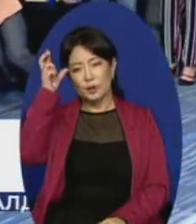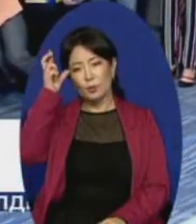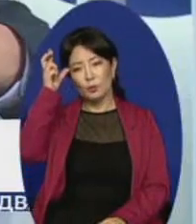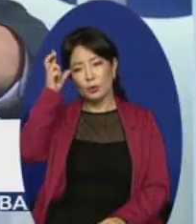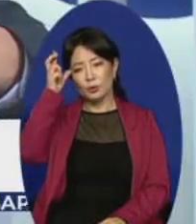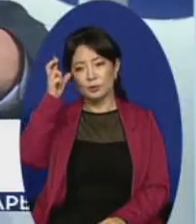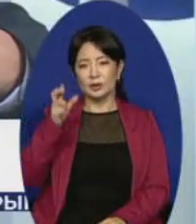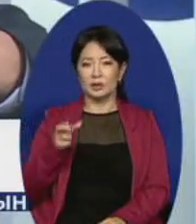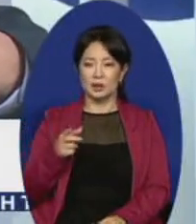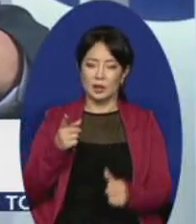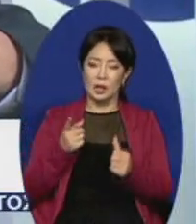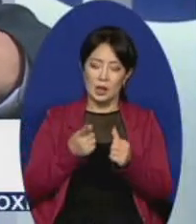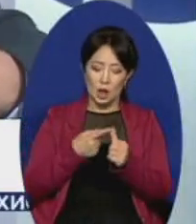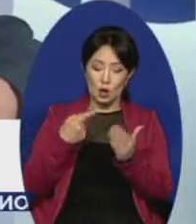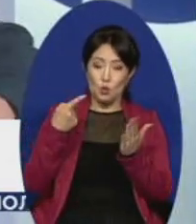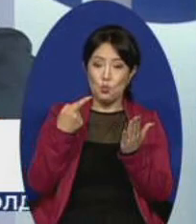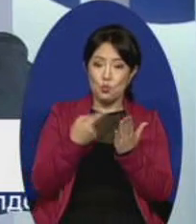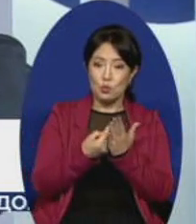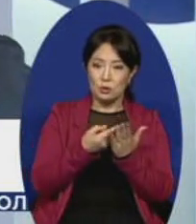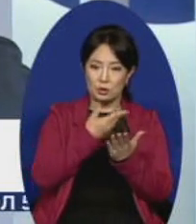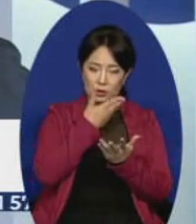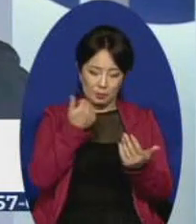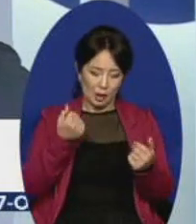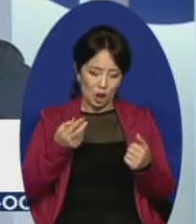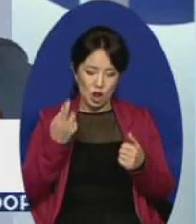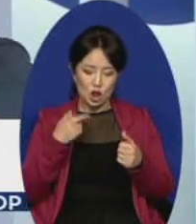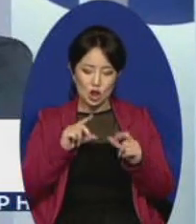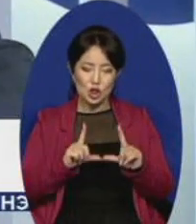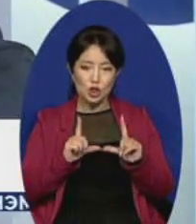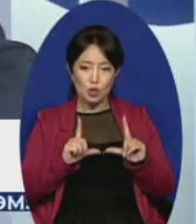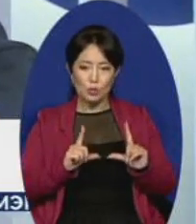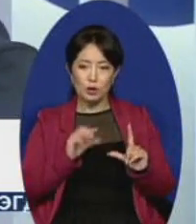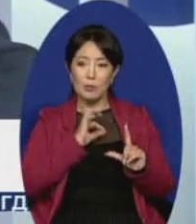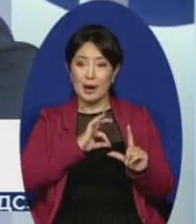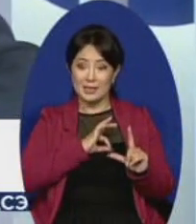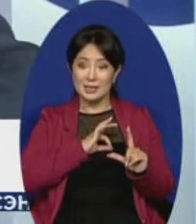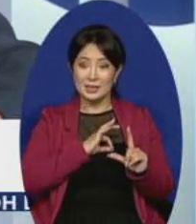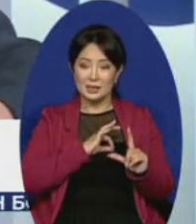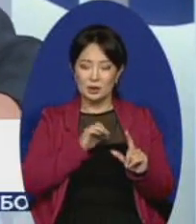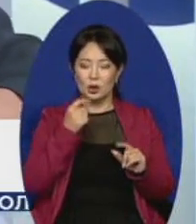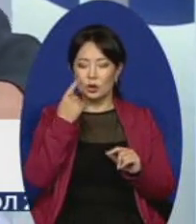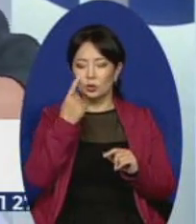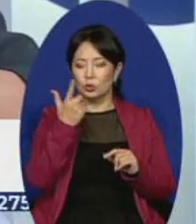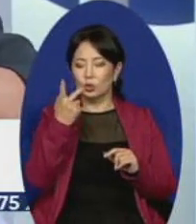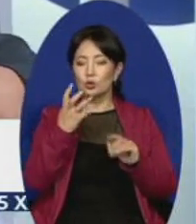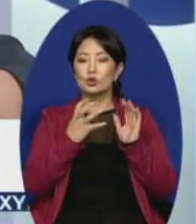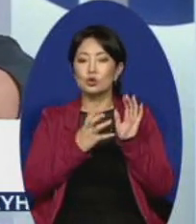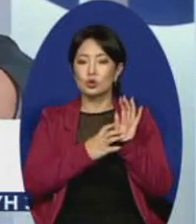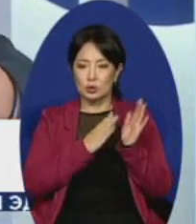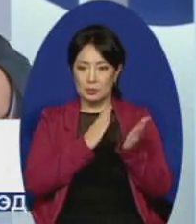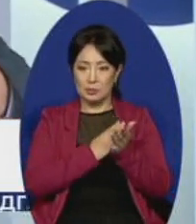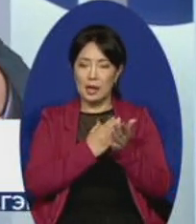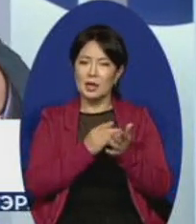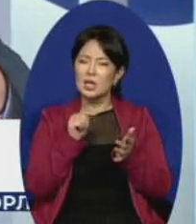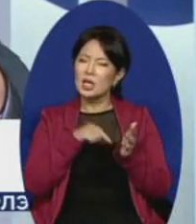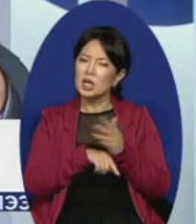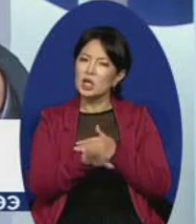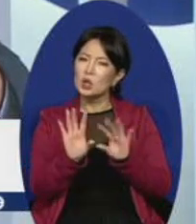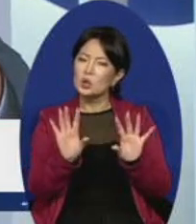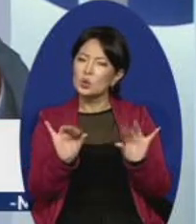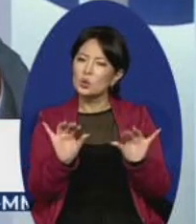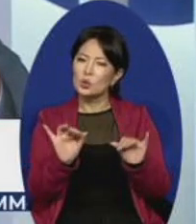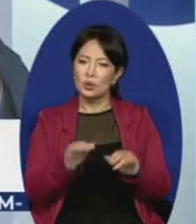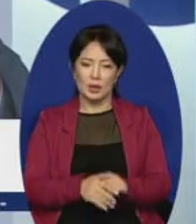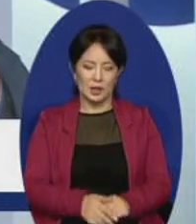боловсролын одоо бүртгэлгүй дипломын дугаар ашигласан зөрчил бол 139 ийм зөрчлүүд байна. За энэ одоо юу гэсэн үг вэ